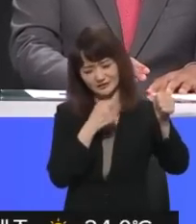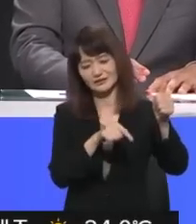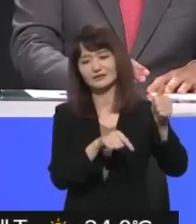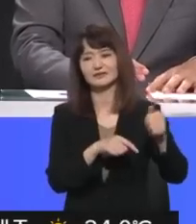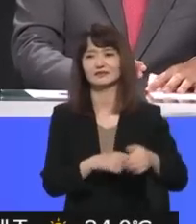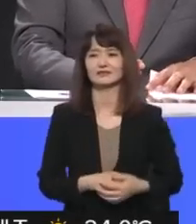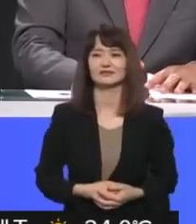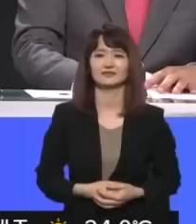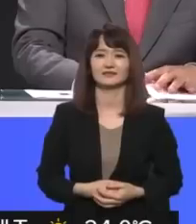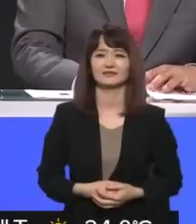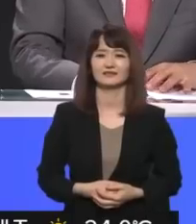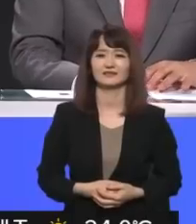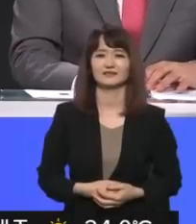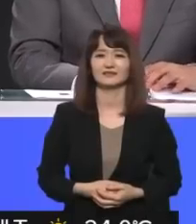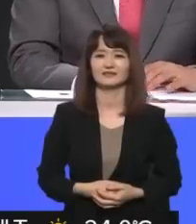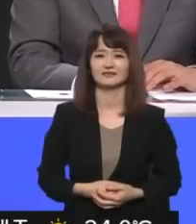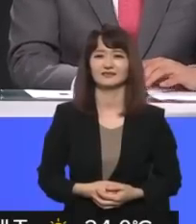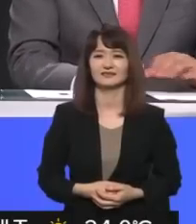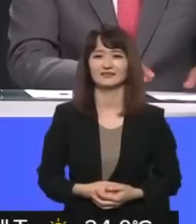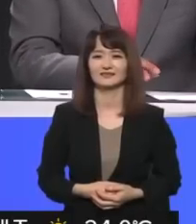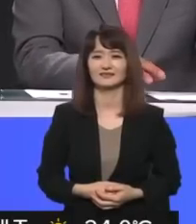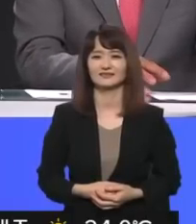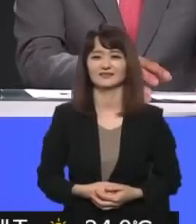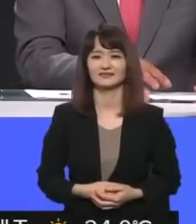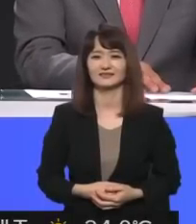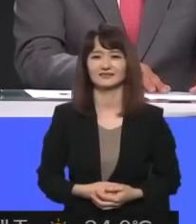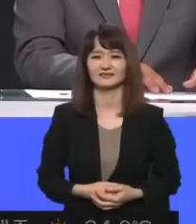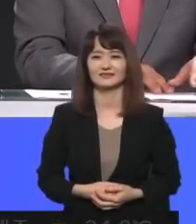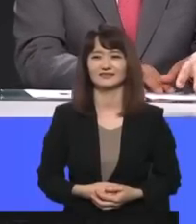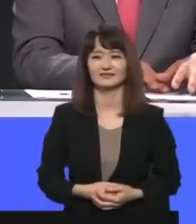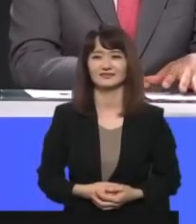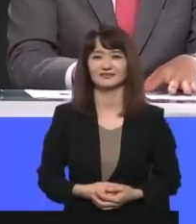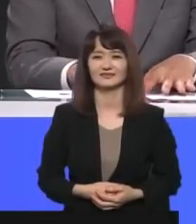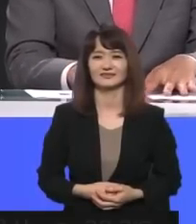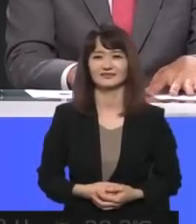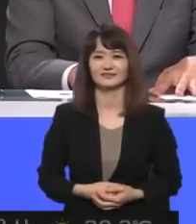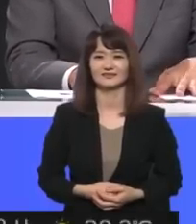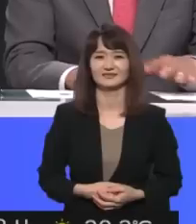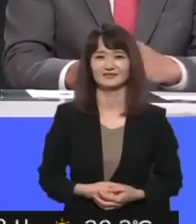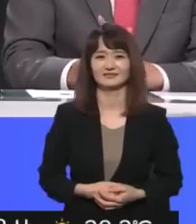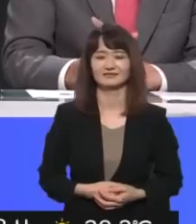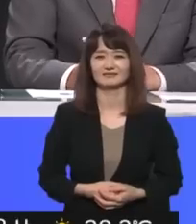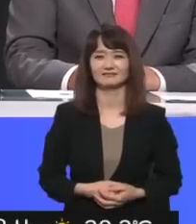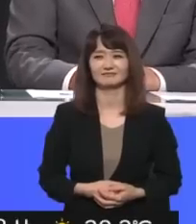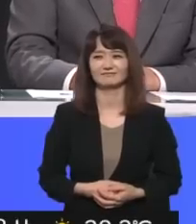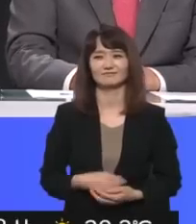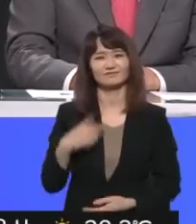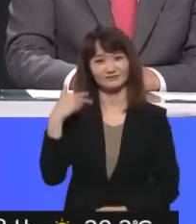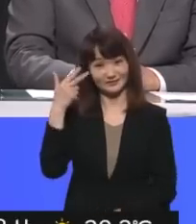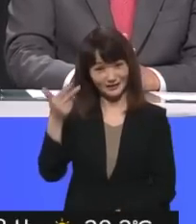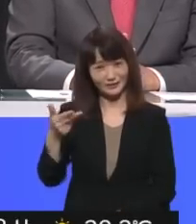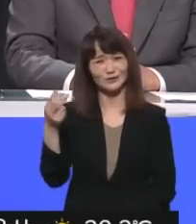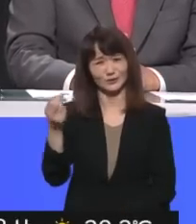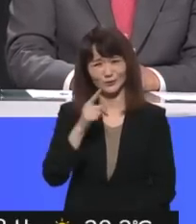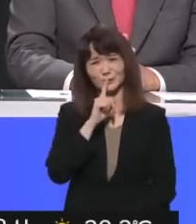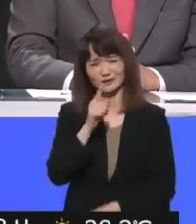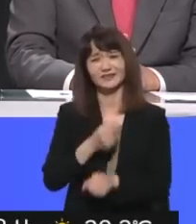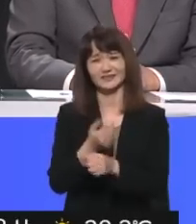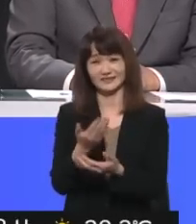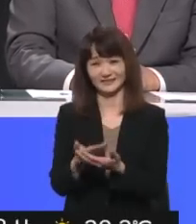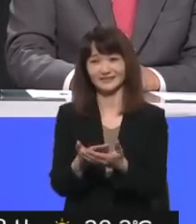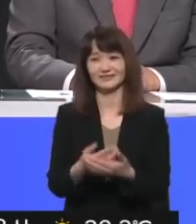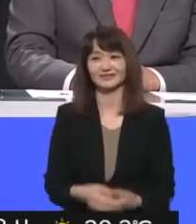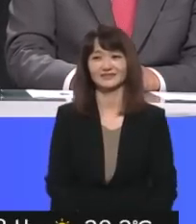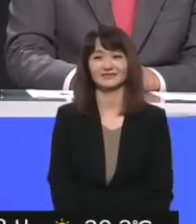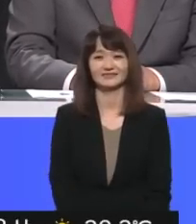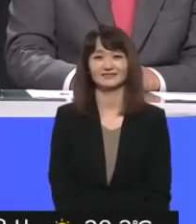일단 대통령께서 더 욱하실 수가 있어서 그 부분을 좀 보도록 하겠습니다. 다음 주에 한 번만 더 해주세요, 그러면. 진심님.